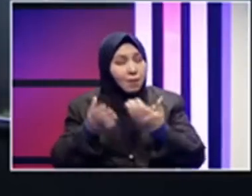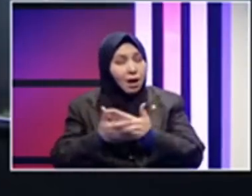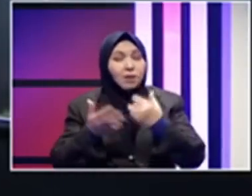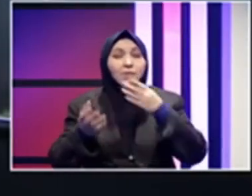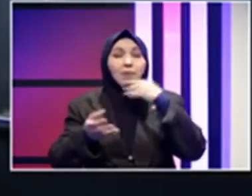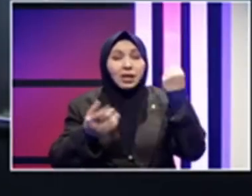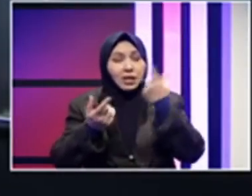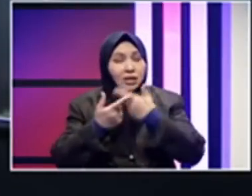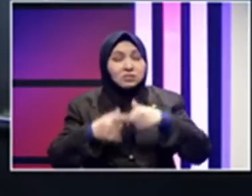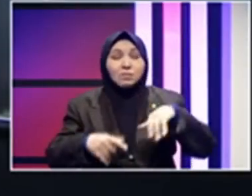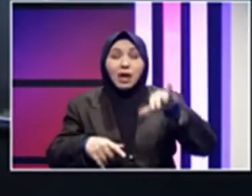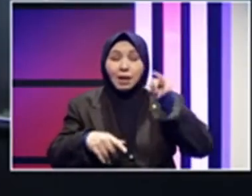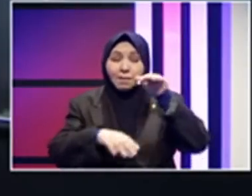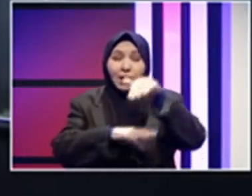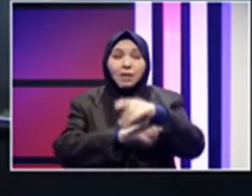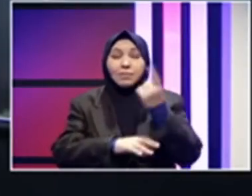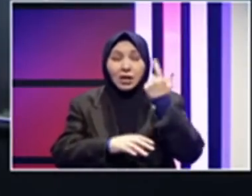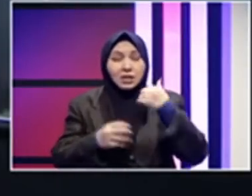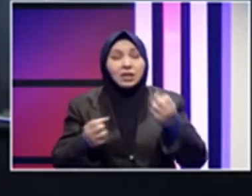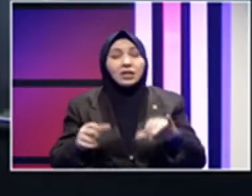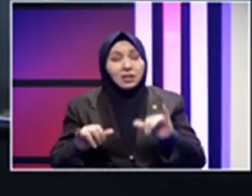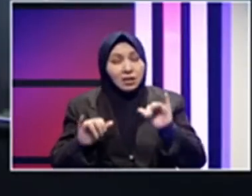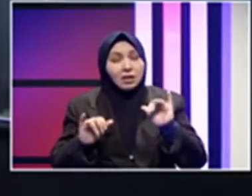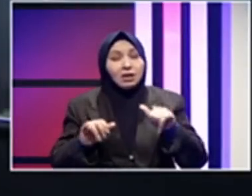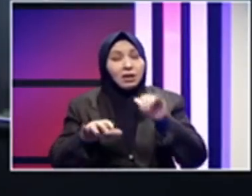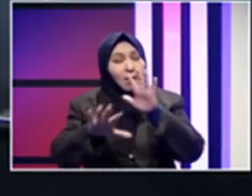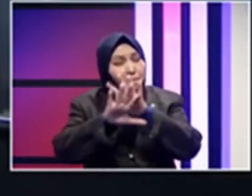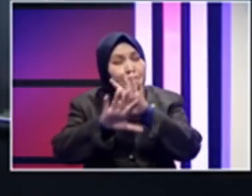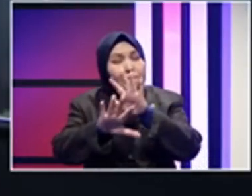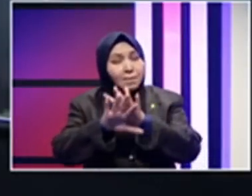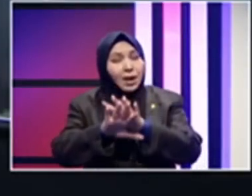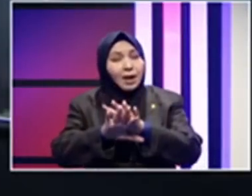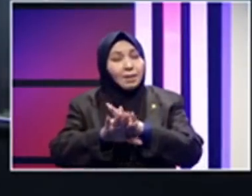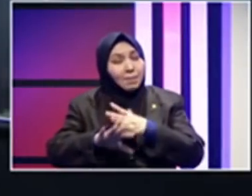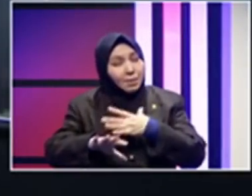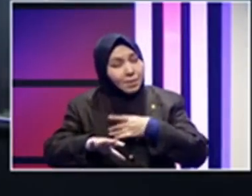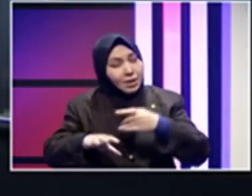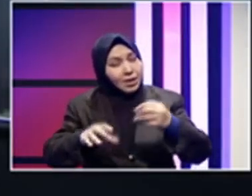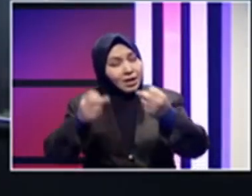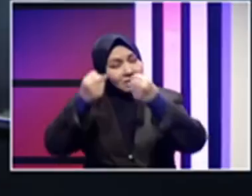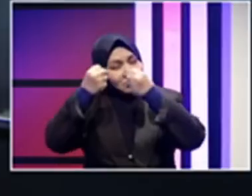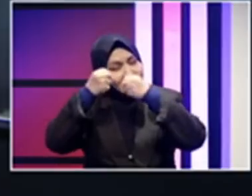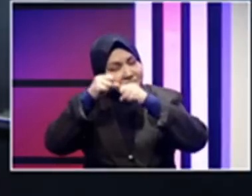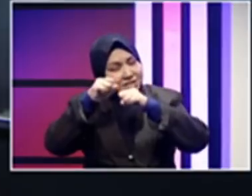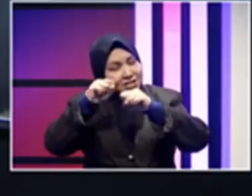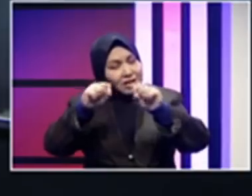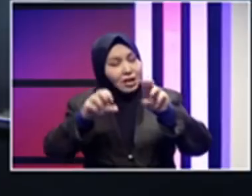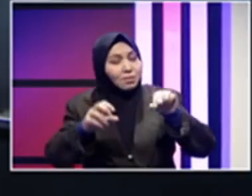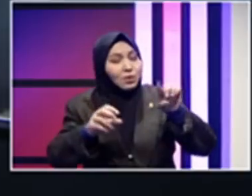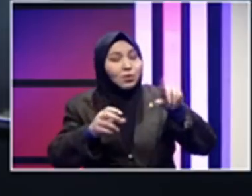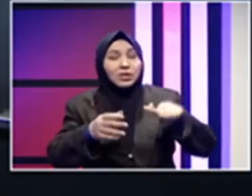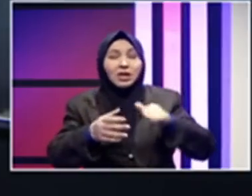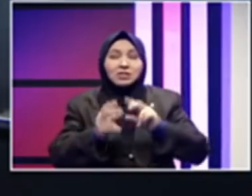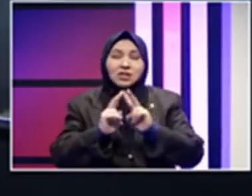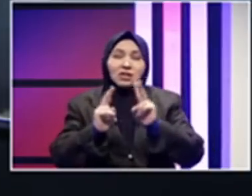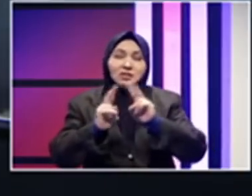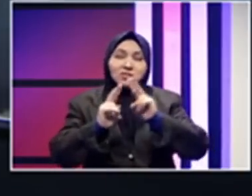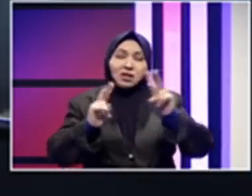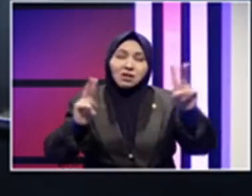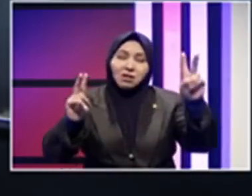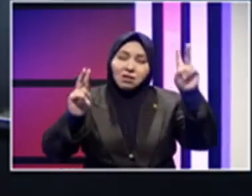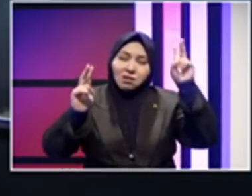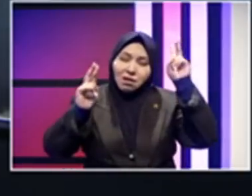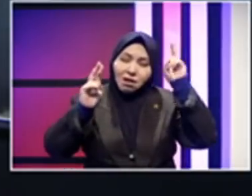tadi. Ramai semuanya apa tu peminat setia My Quran Time yang sangat-sangat menghargai Al-Quran.